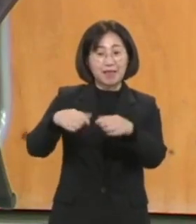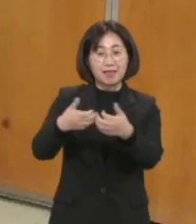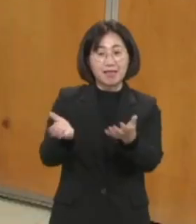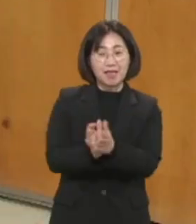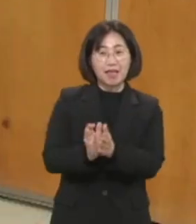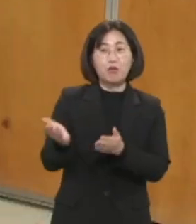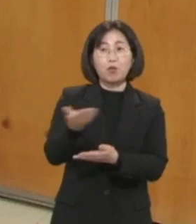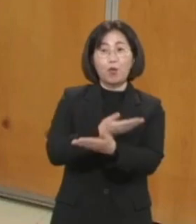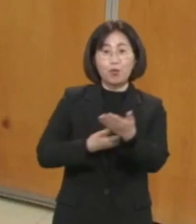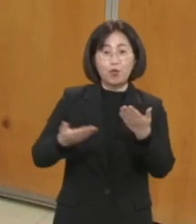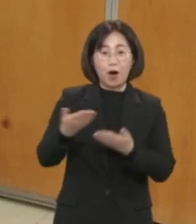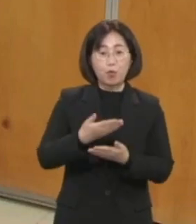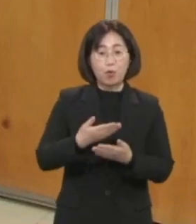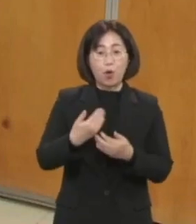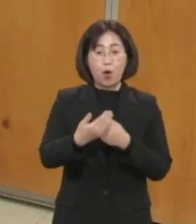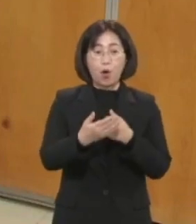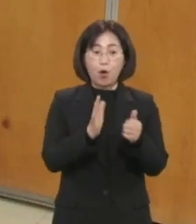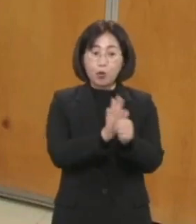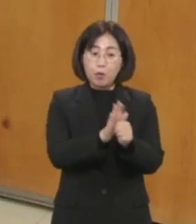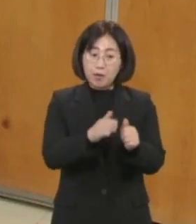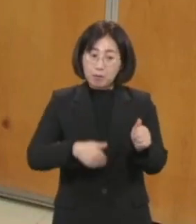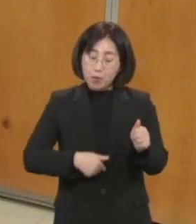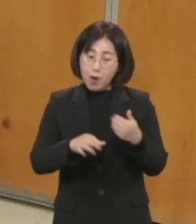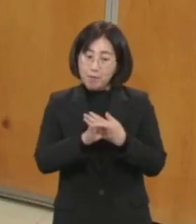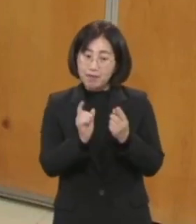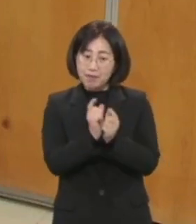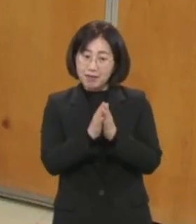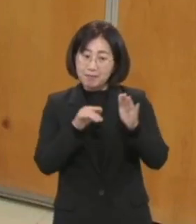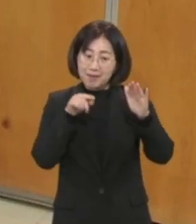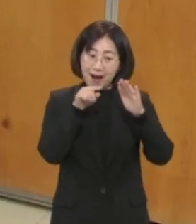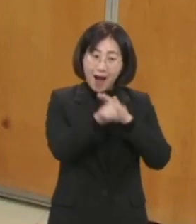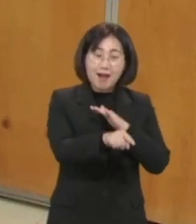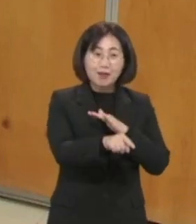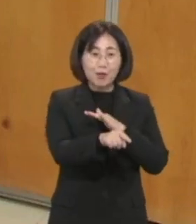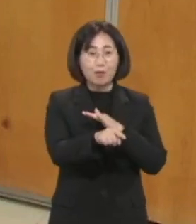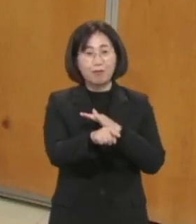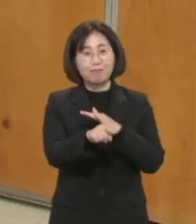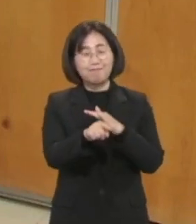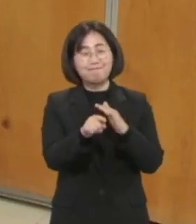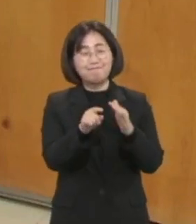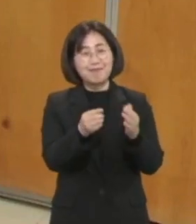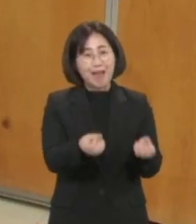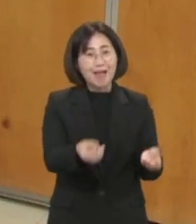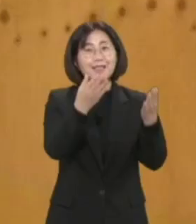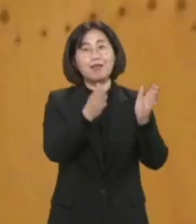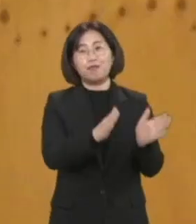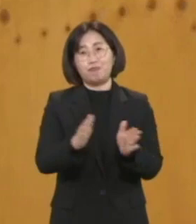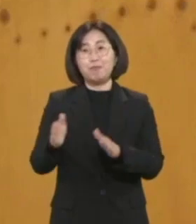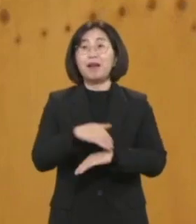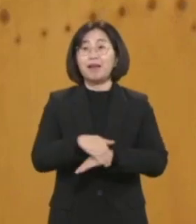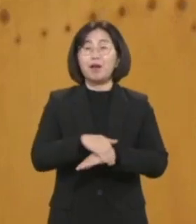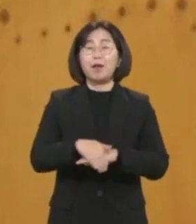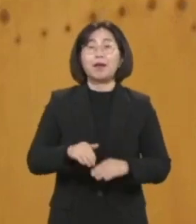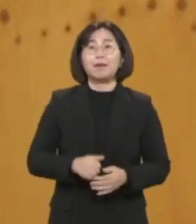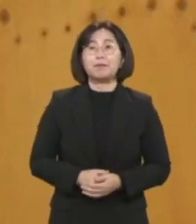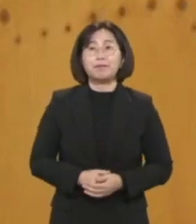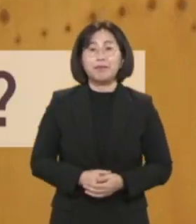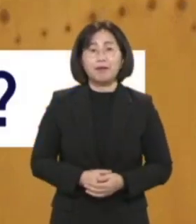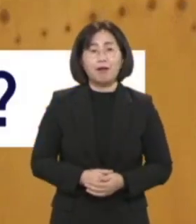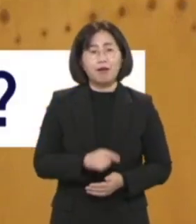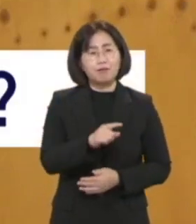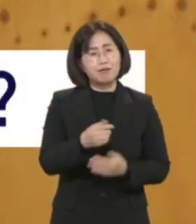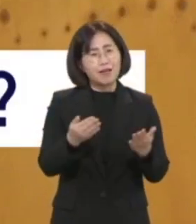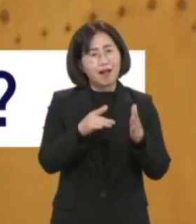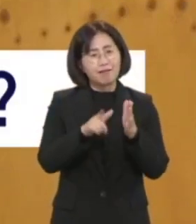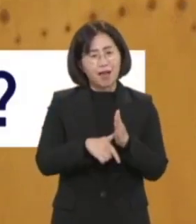하고 도움이 필요한 곳이 있으면 저 가서 직접음 축제나 어떤 행사도 만들고 하려고 합니다 그 과정에서